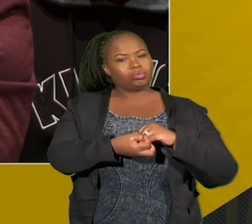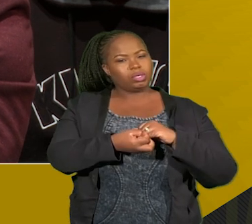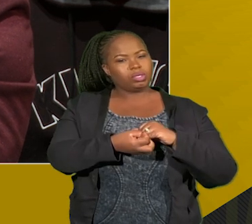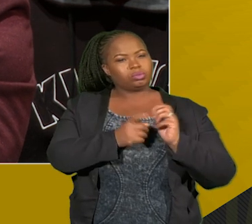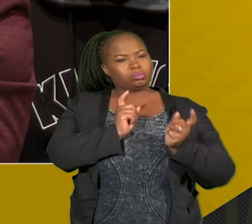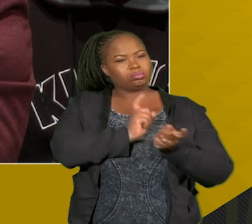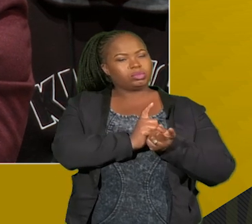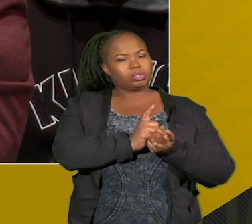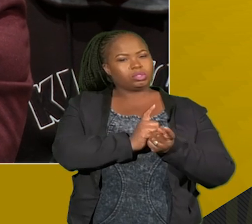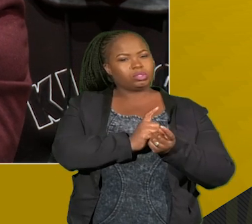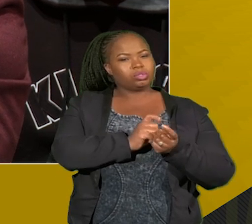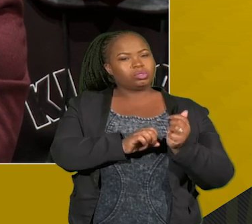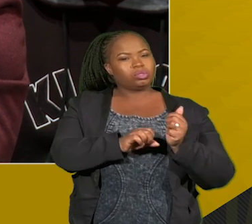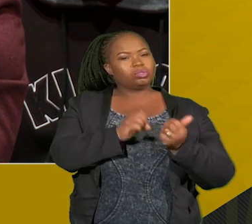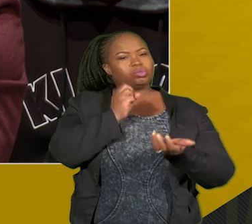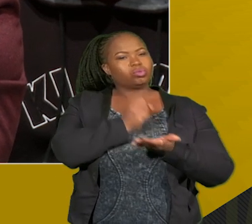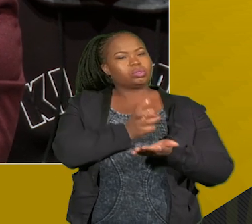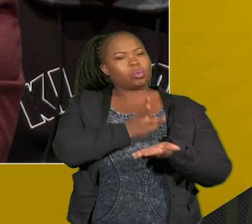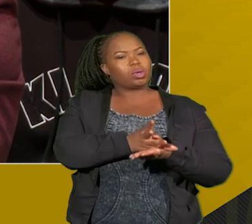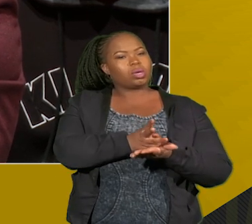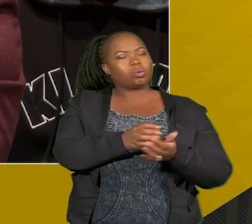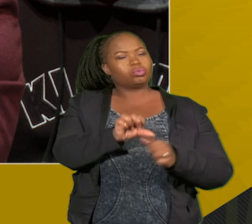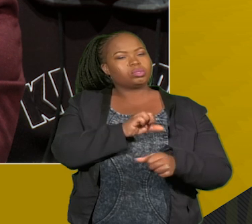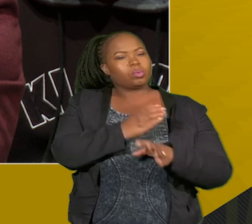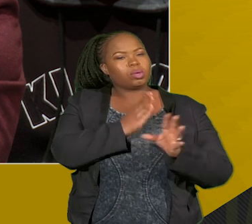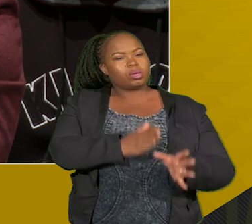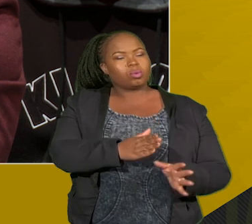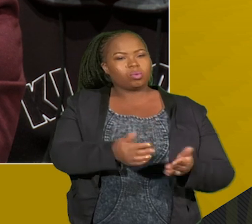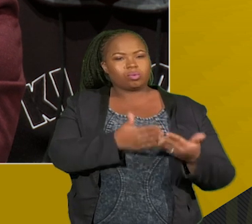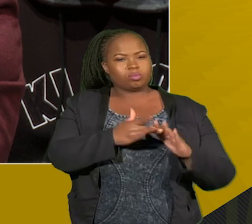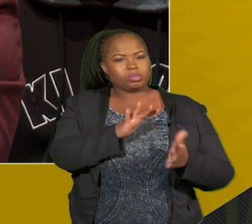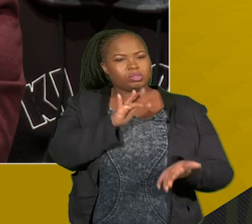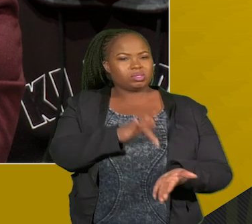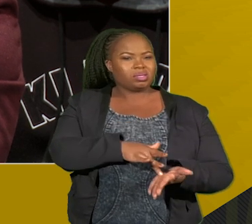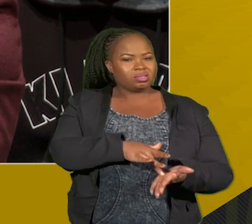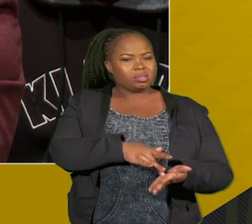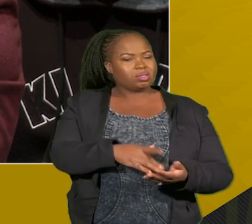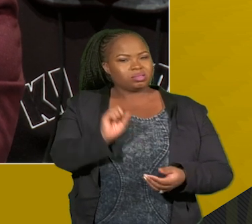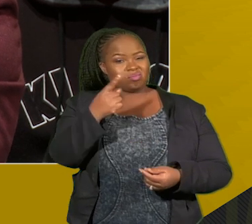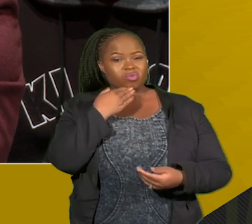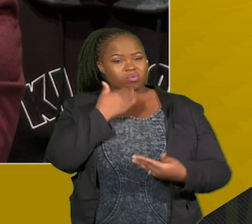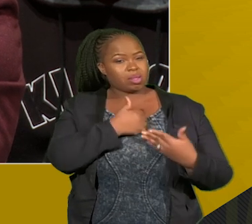uhlangane nama social workers o uzame mhlawumbe uye kuyi community center la ongathola khona umuntu